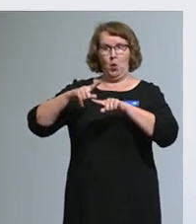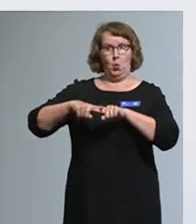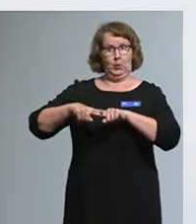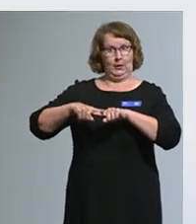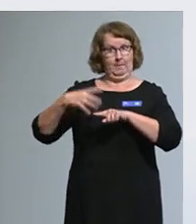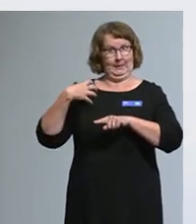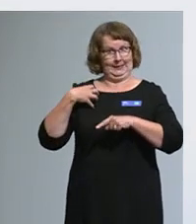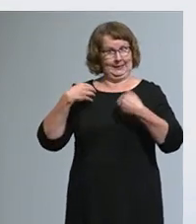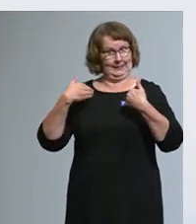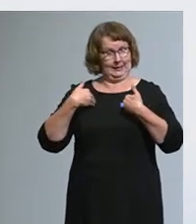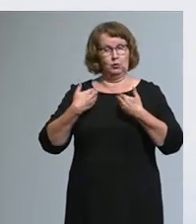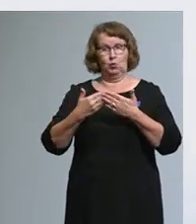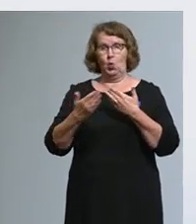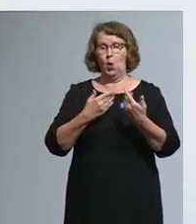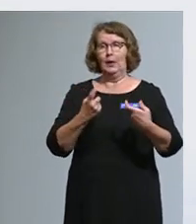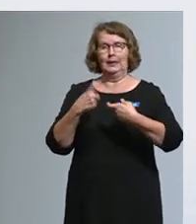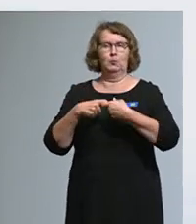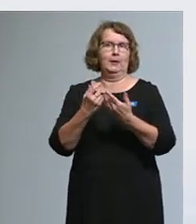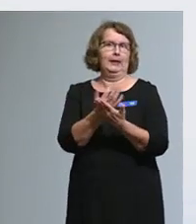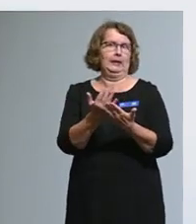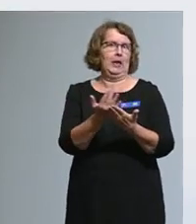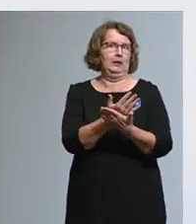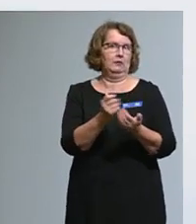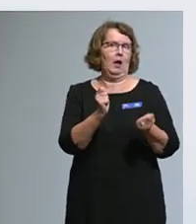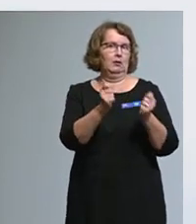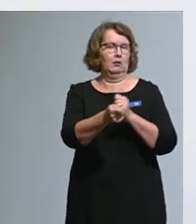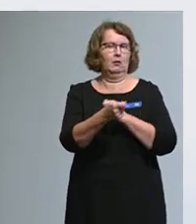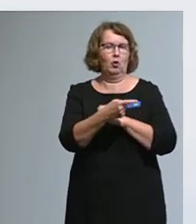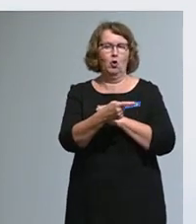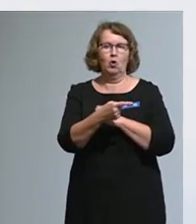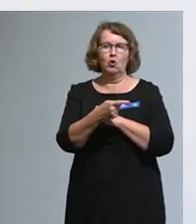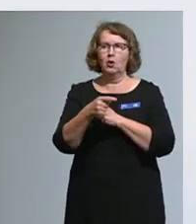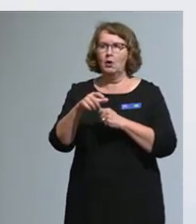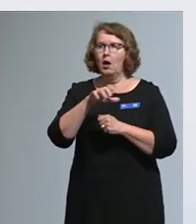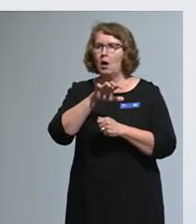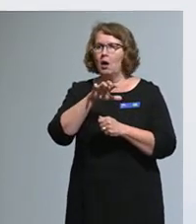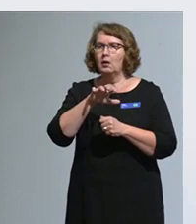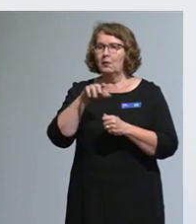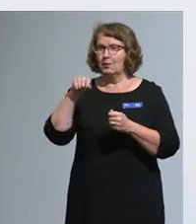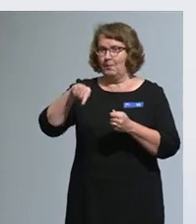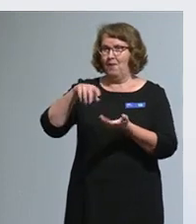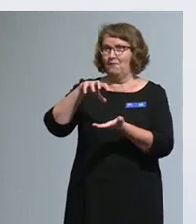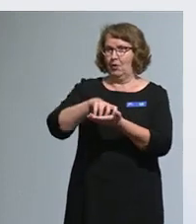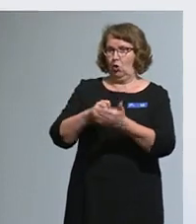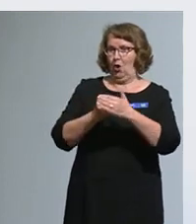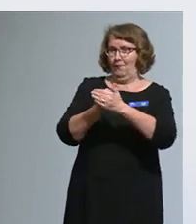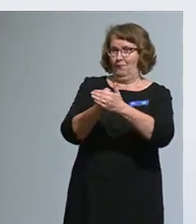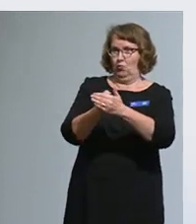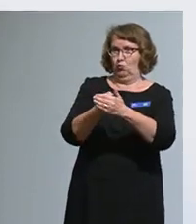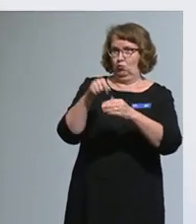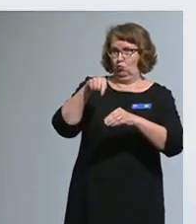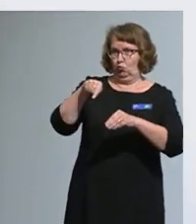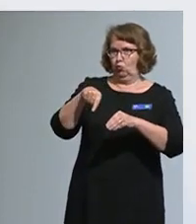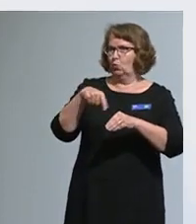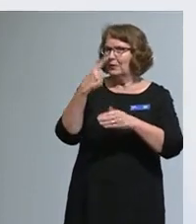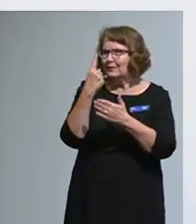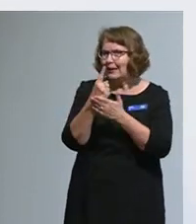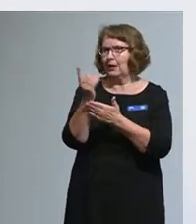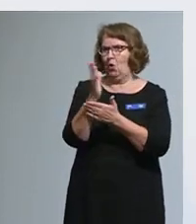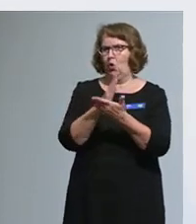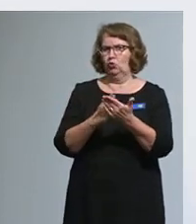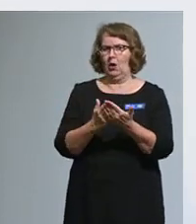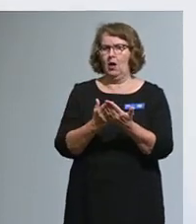liittyvä. Ja sehän on vahvasti myöskin tässä koko valtion avustustoiminnassa yksi osa tätä, että saadaan